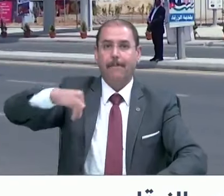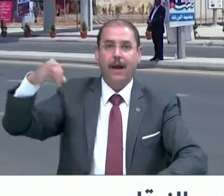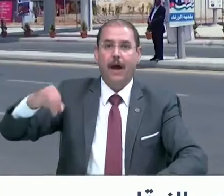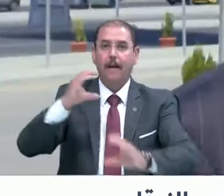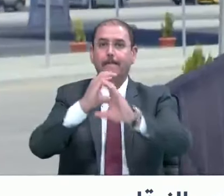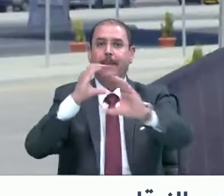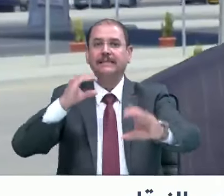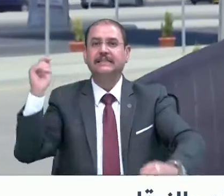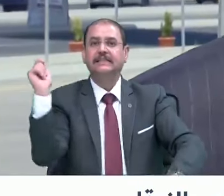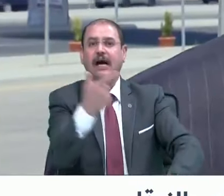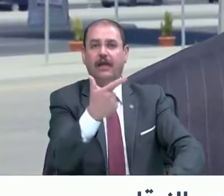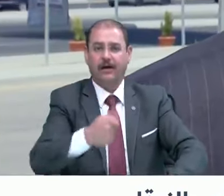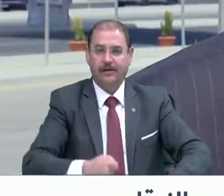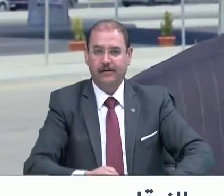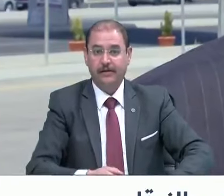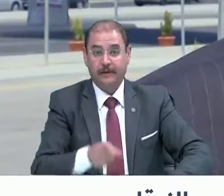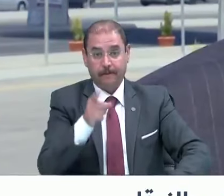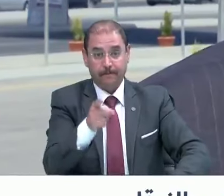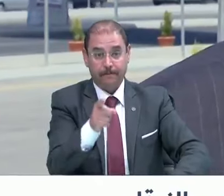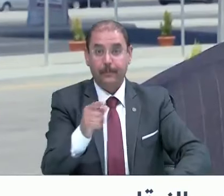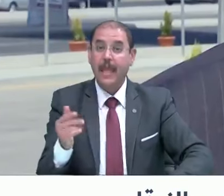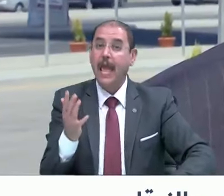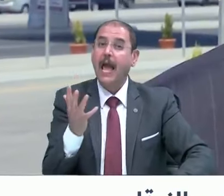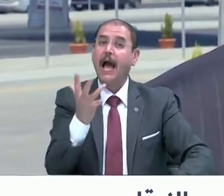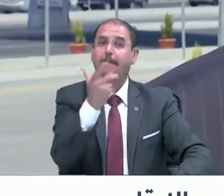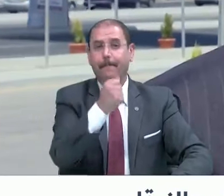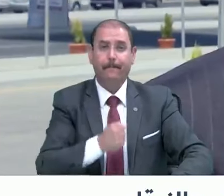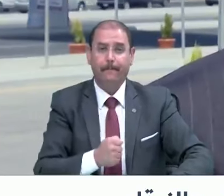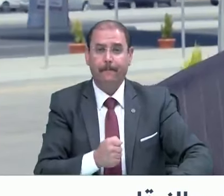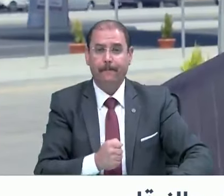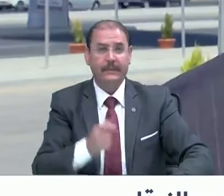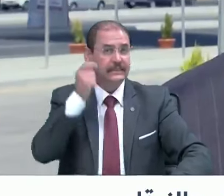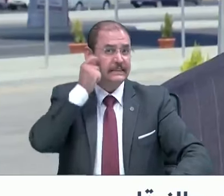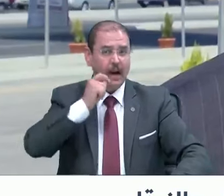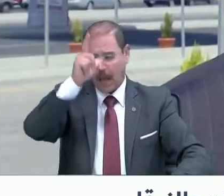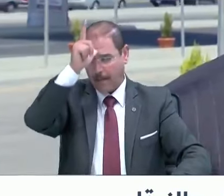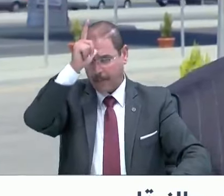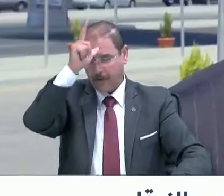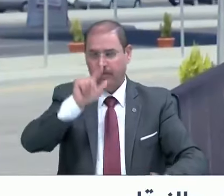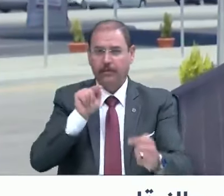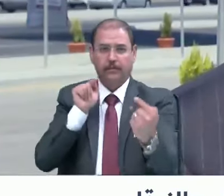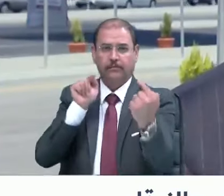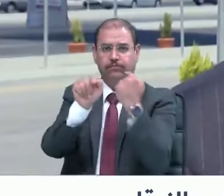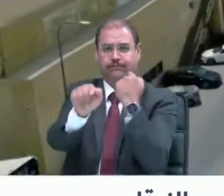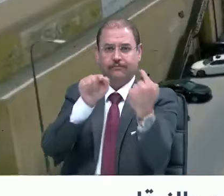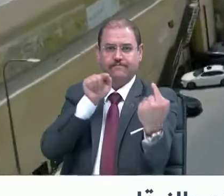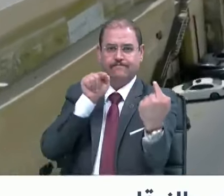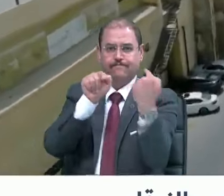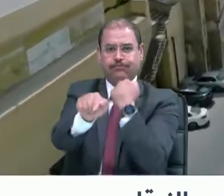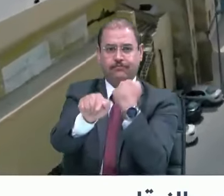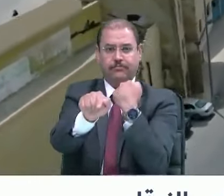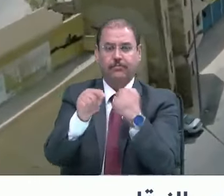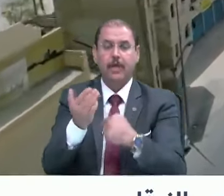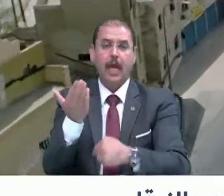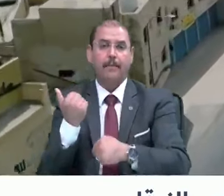في آخر تعداد لعدد المركبات اللي بين عمان والزرقاء بالاتجاهين من أسبوع كان